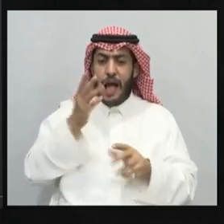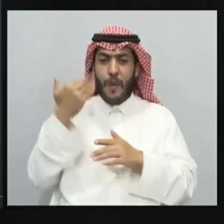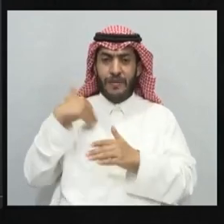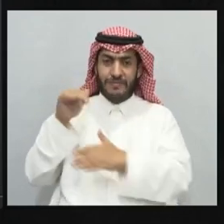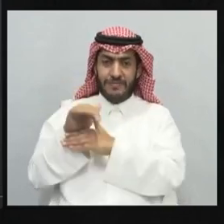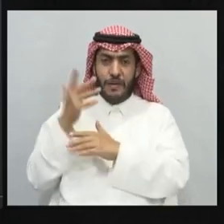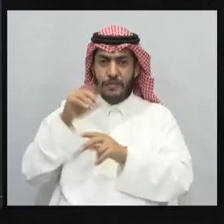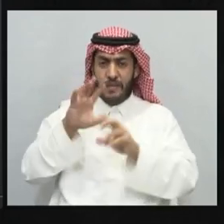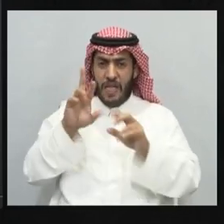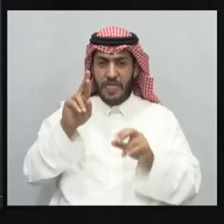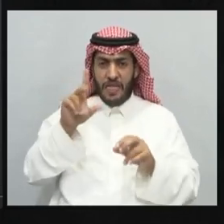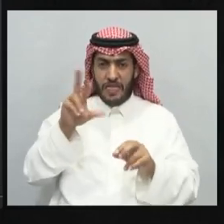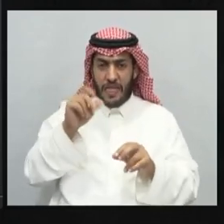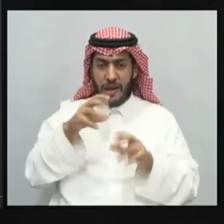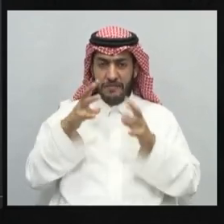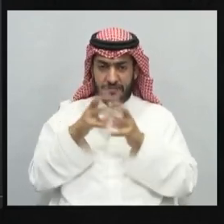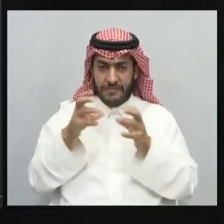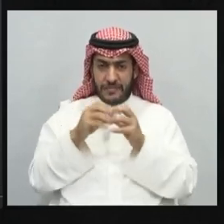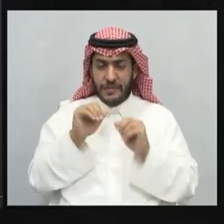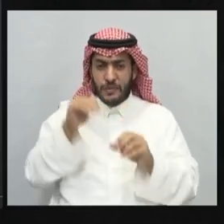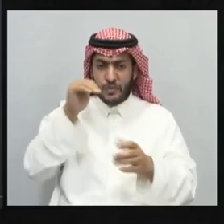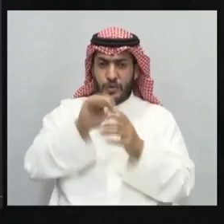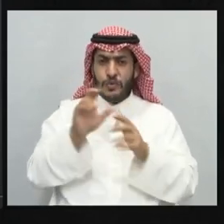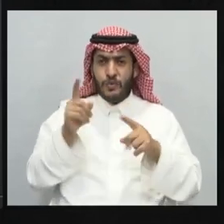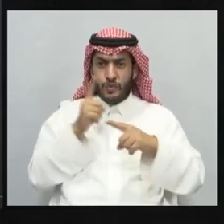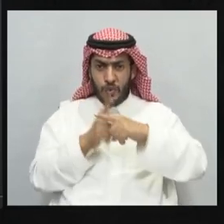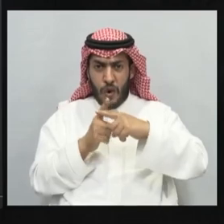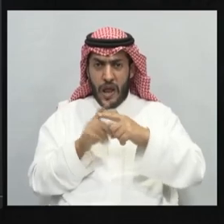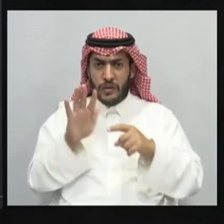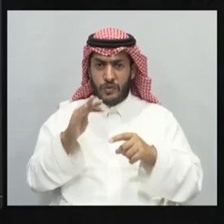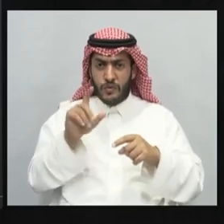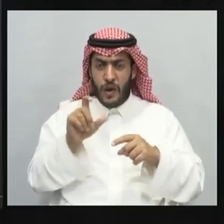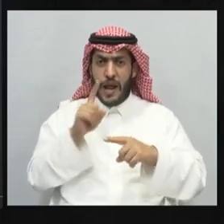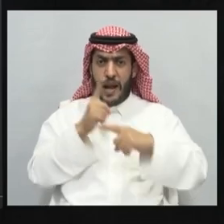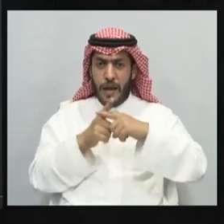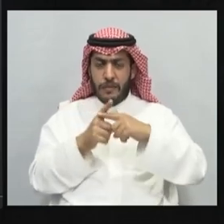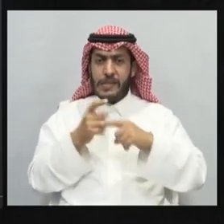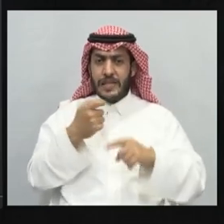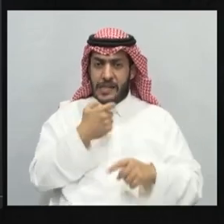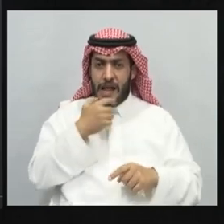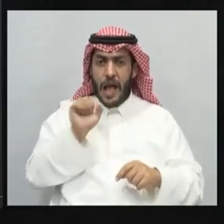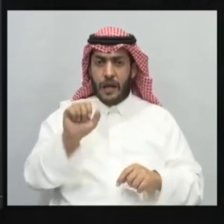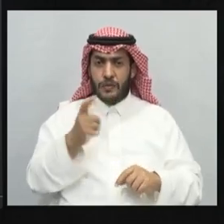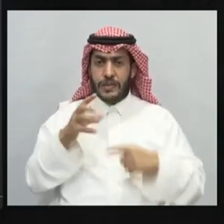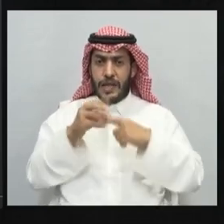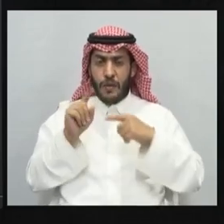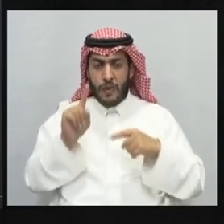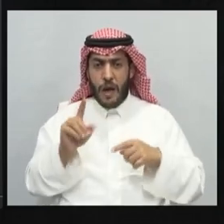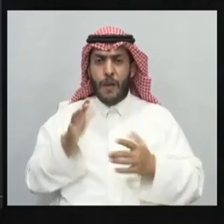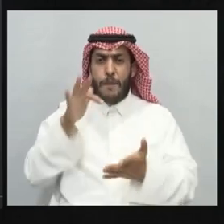اخذناها على الذره من حيث الشحنه والرمز وايش كذلك